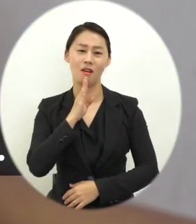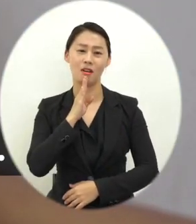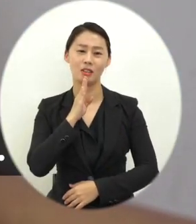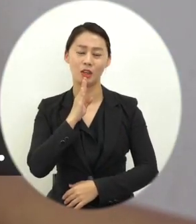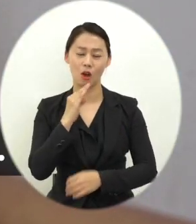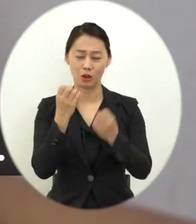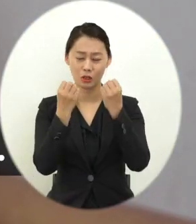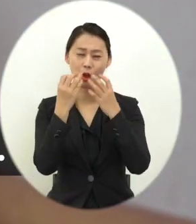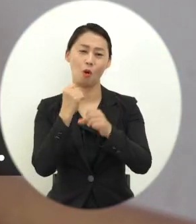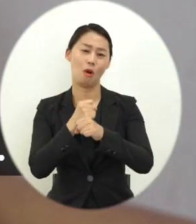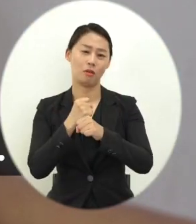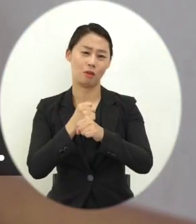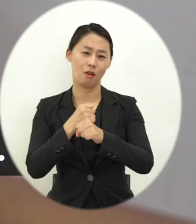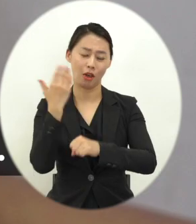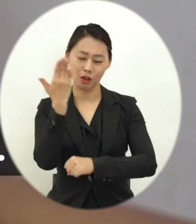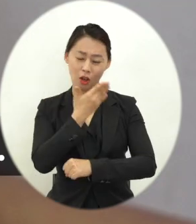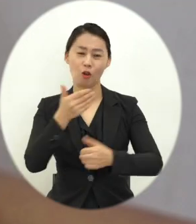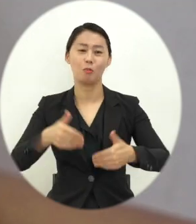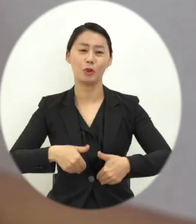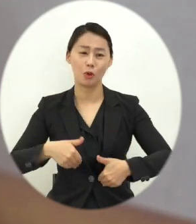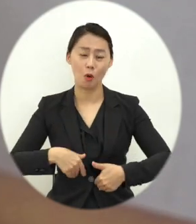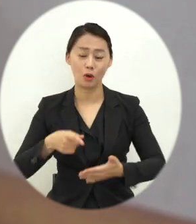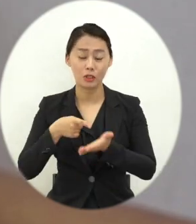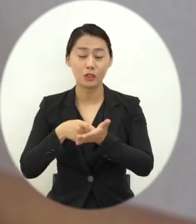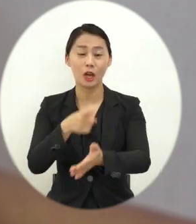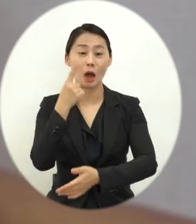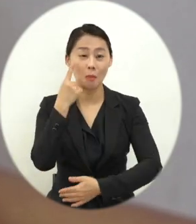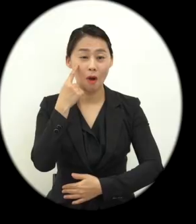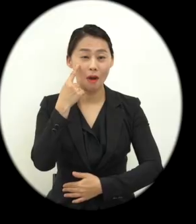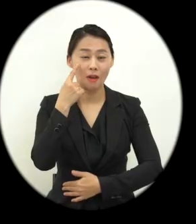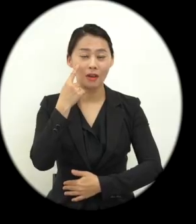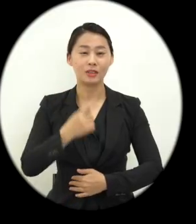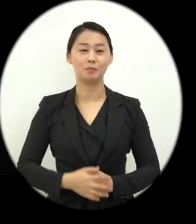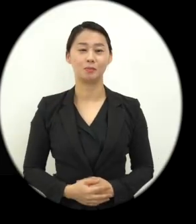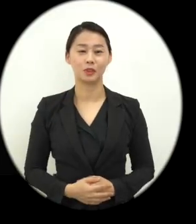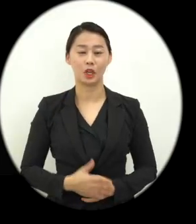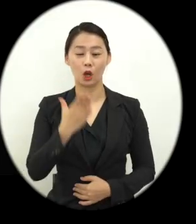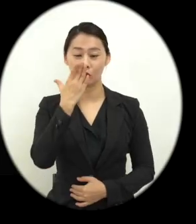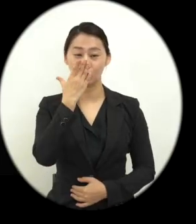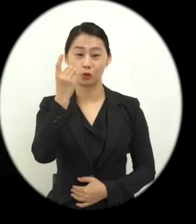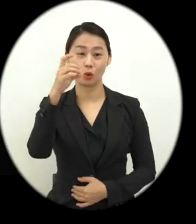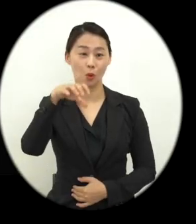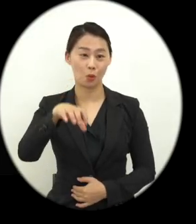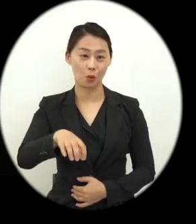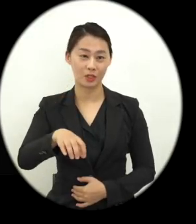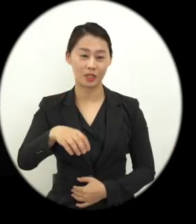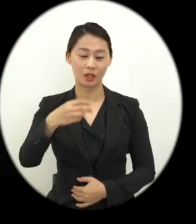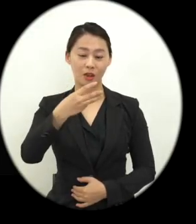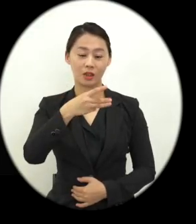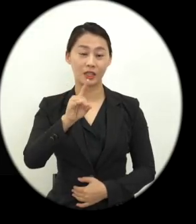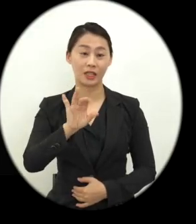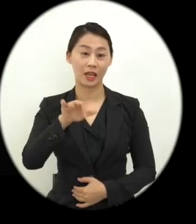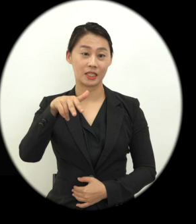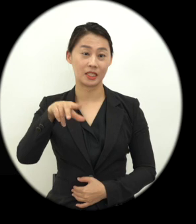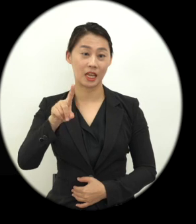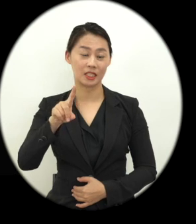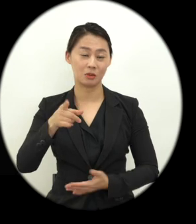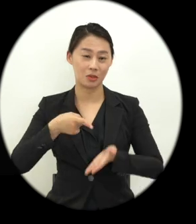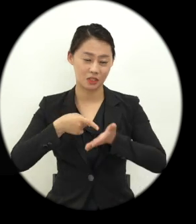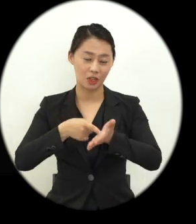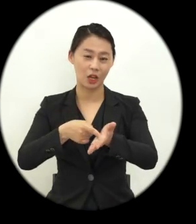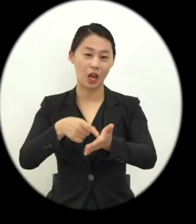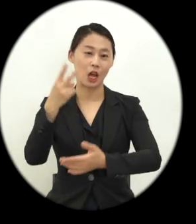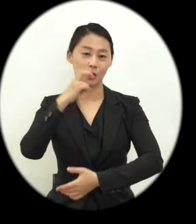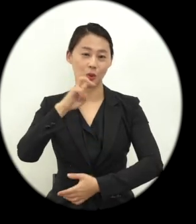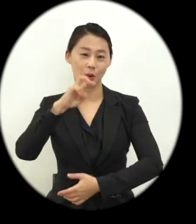마을도 단장할 곳이 많잖아요. 우리도 한번 해봅시다. 순천에서 탱자님이 신청하신 곡